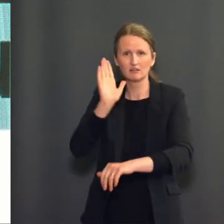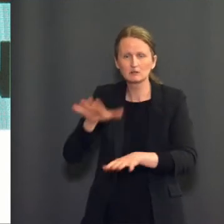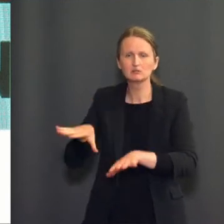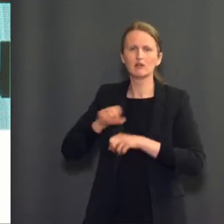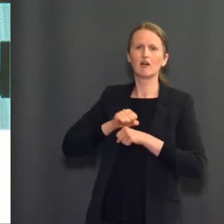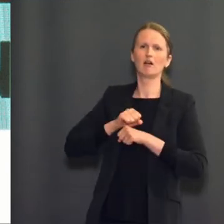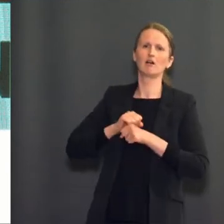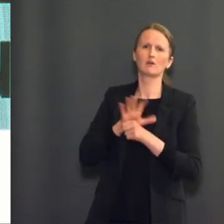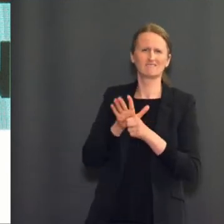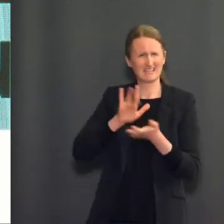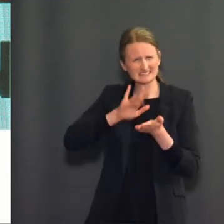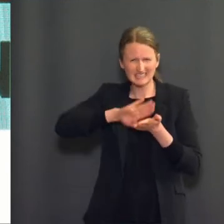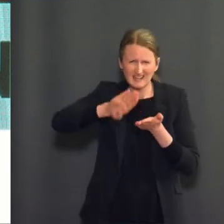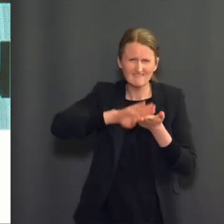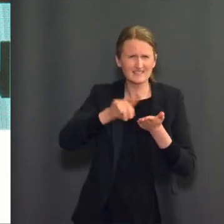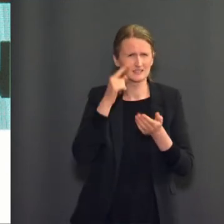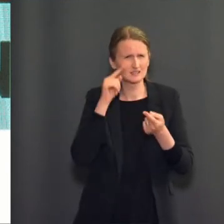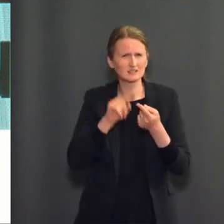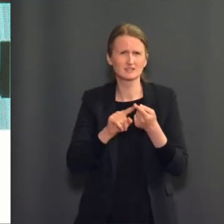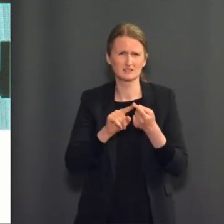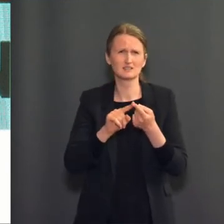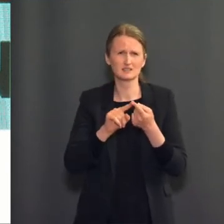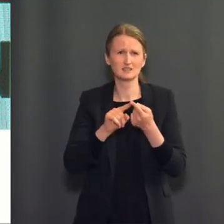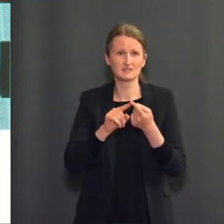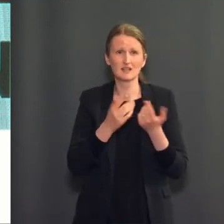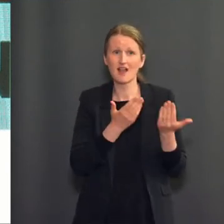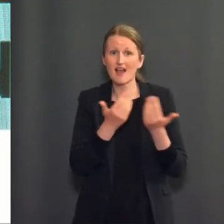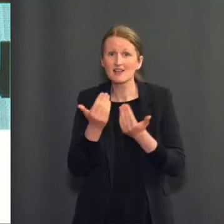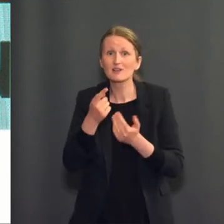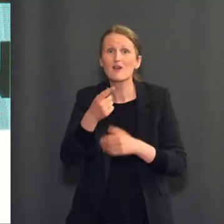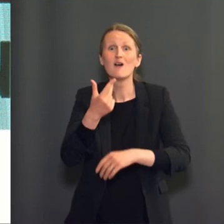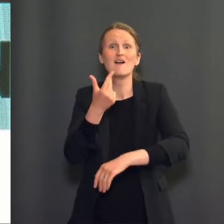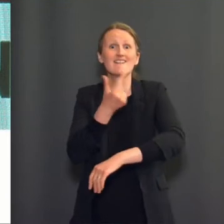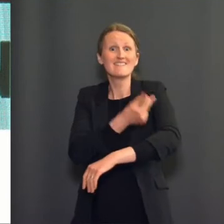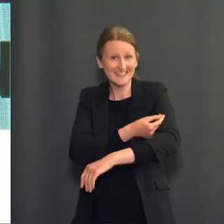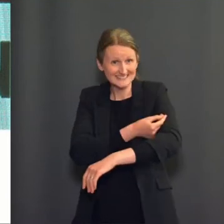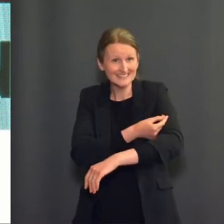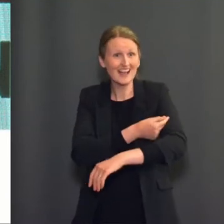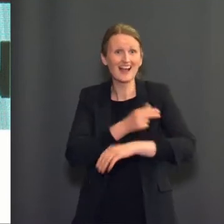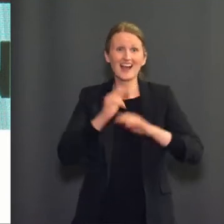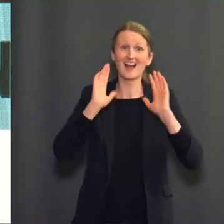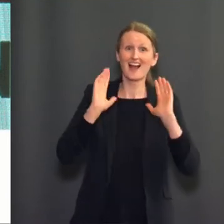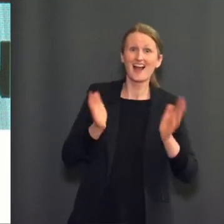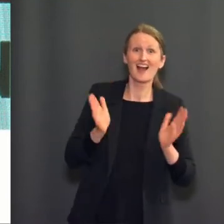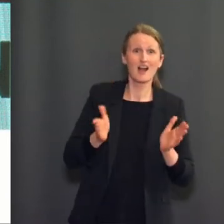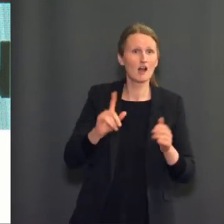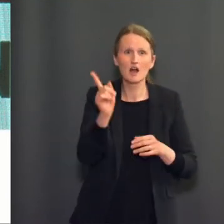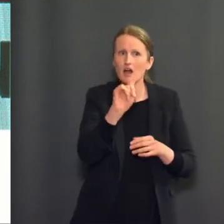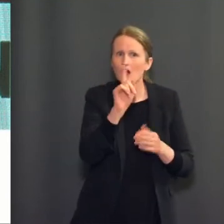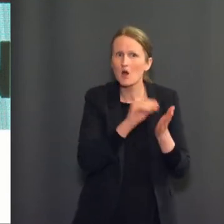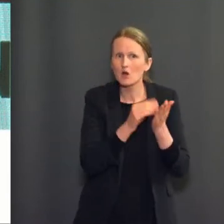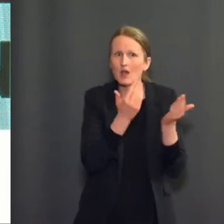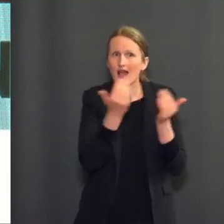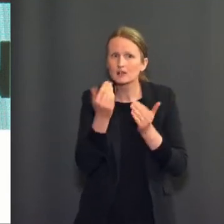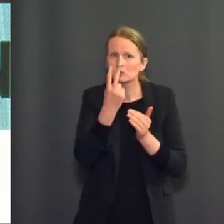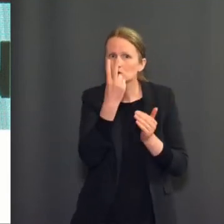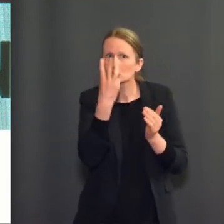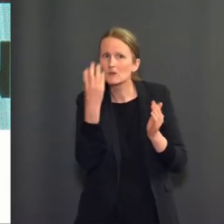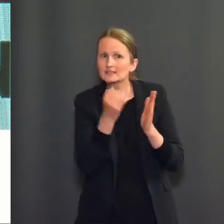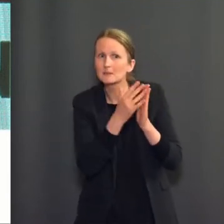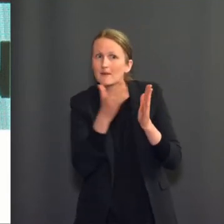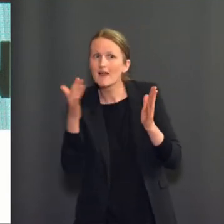N'oubliez pas que le vaccin ne peut offrir une protection qu'au plus tôt 2 à 3 semaines après avoir